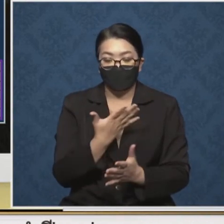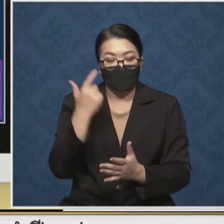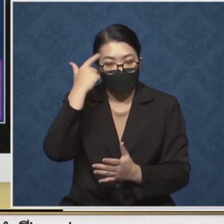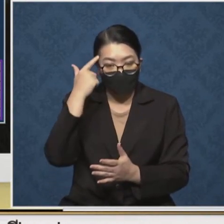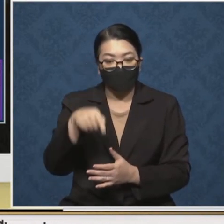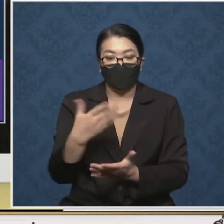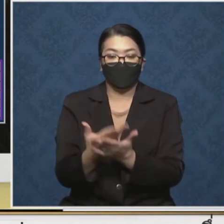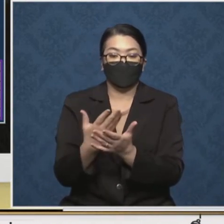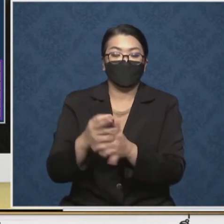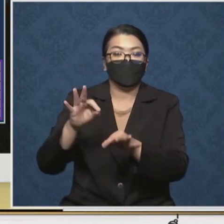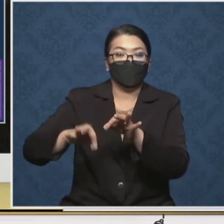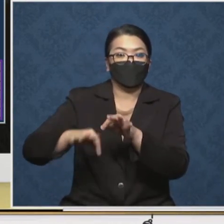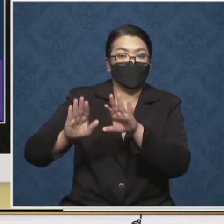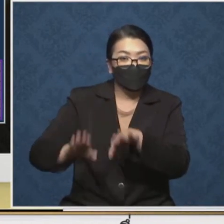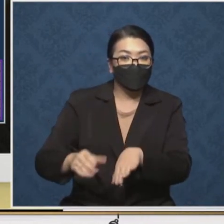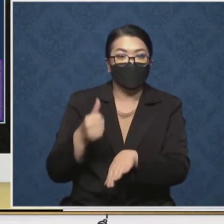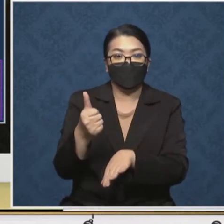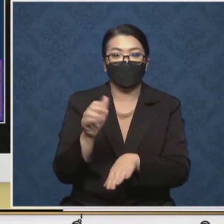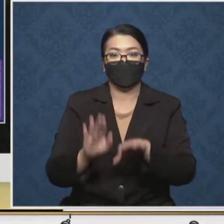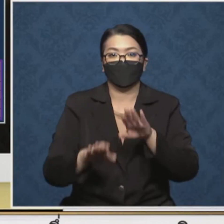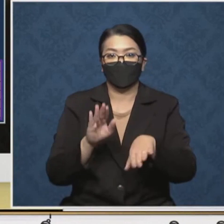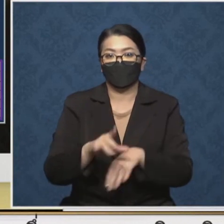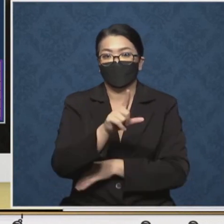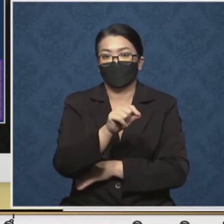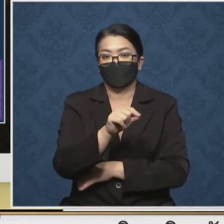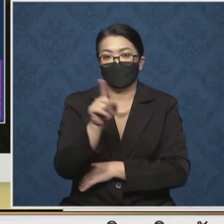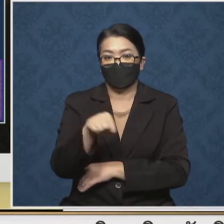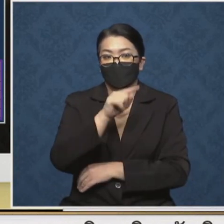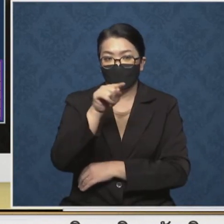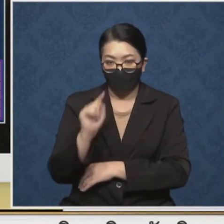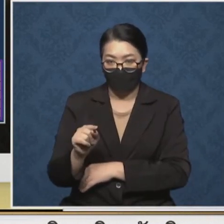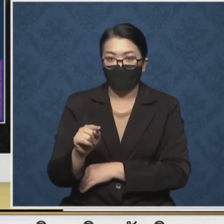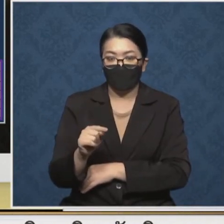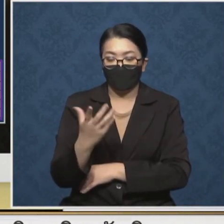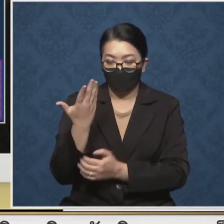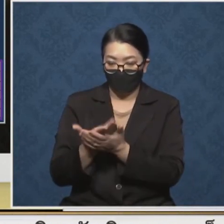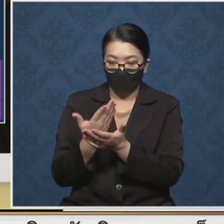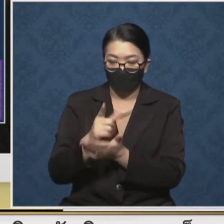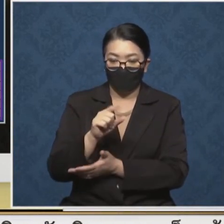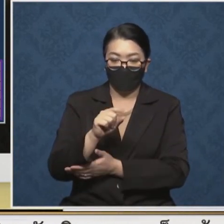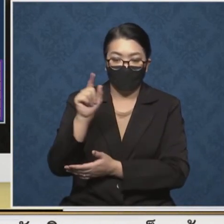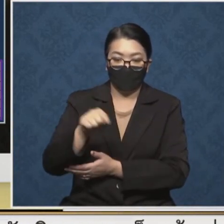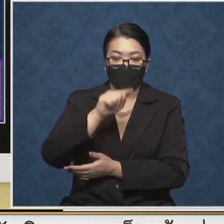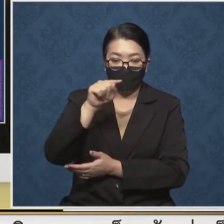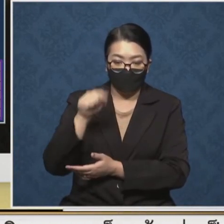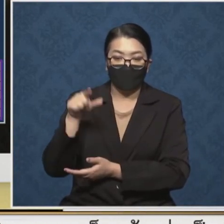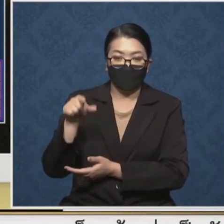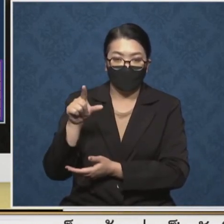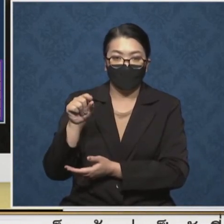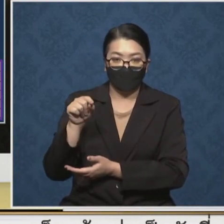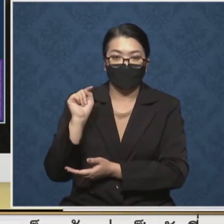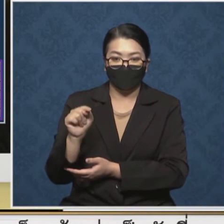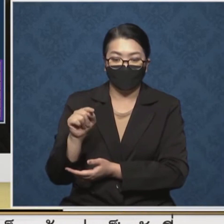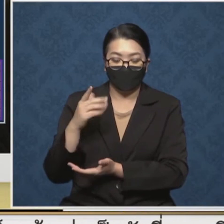มารถลดงบประมาณลงได้อย่าง vorstellen 20% เลยค่ะส่นงบประมาณที่มวยสำหรบดำเนินกจก